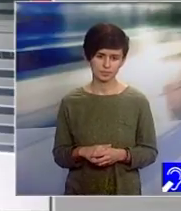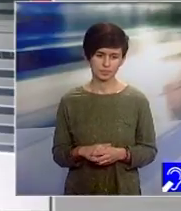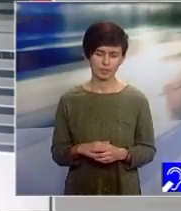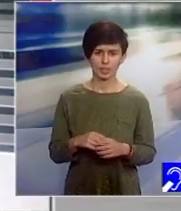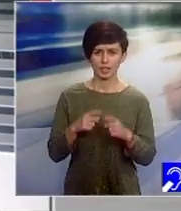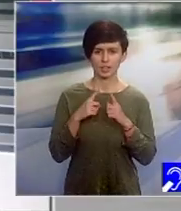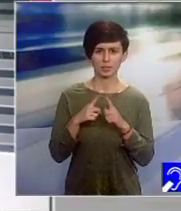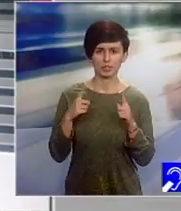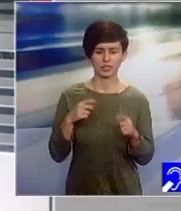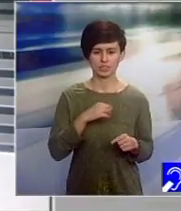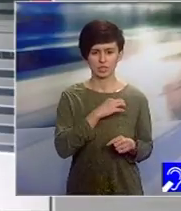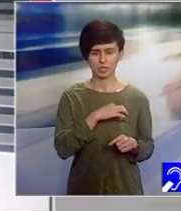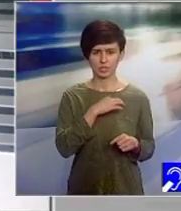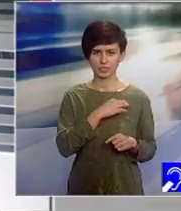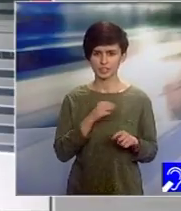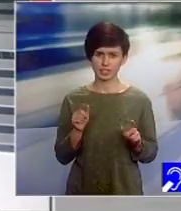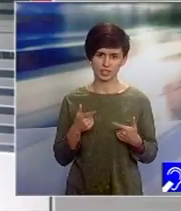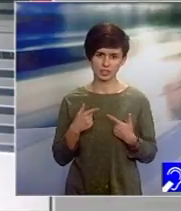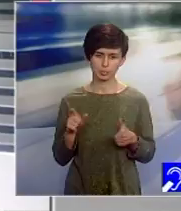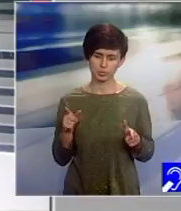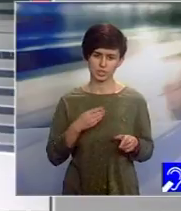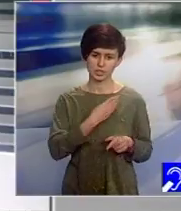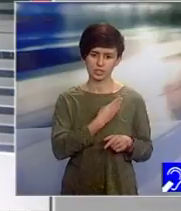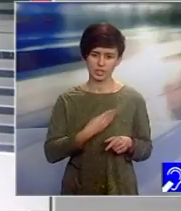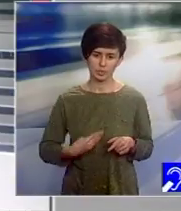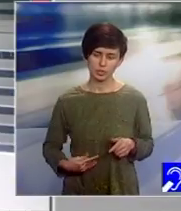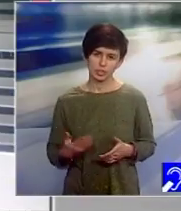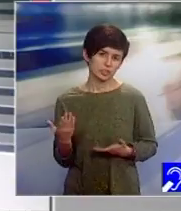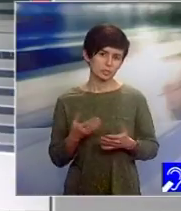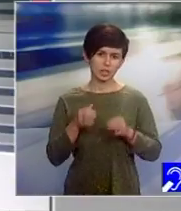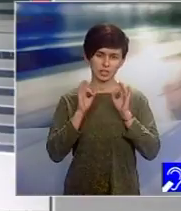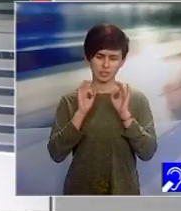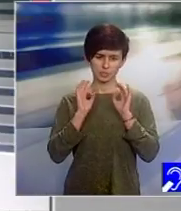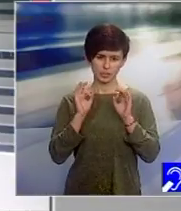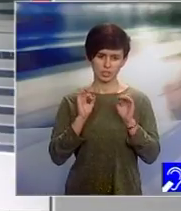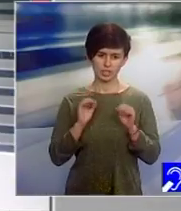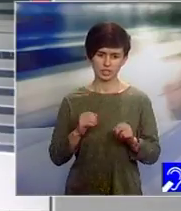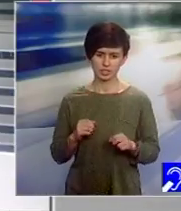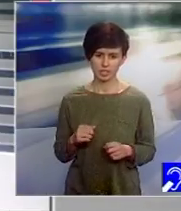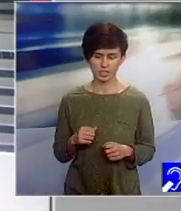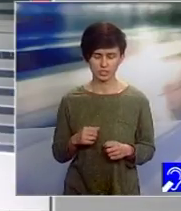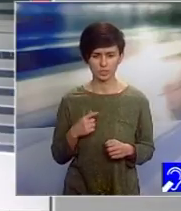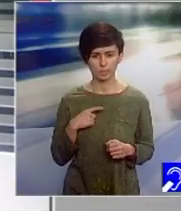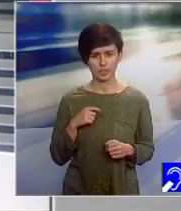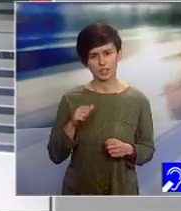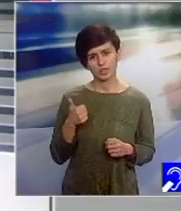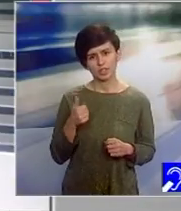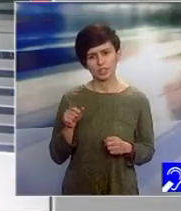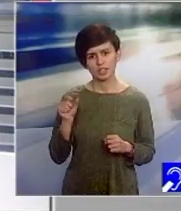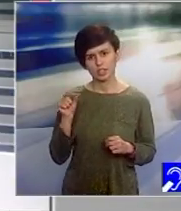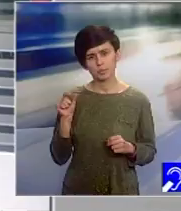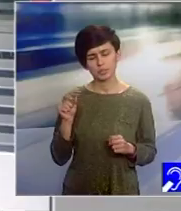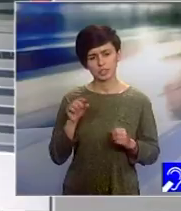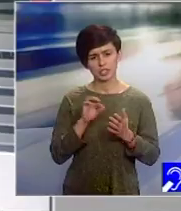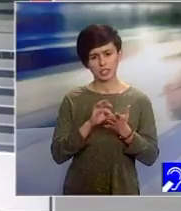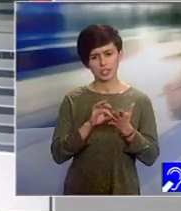profesor la Universitatea de Muzică București, o cântăreață care s-a specializat și în așa ceva și e una din puținele prezențe de lead pe